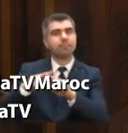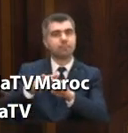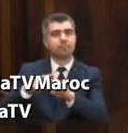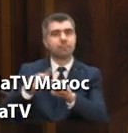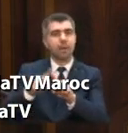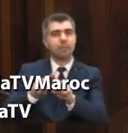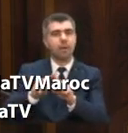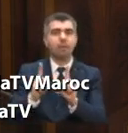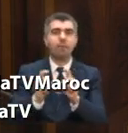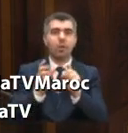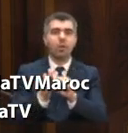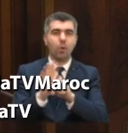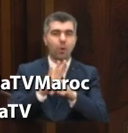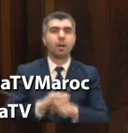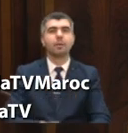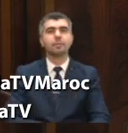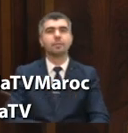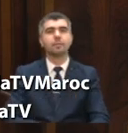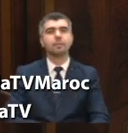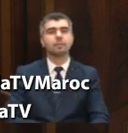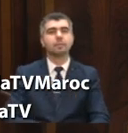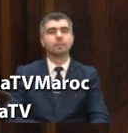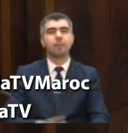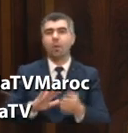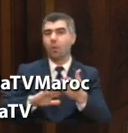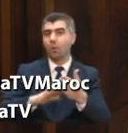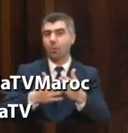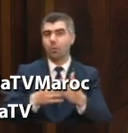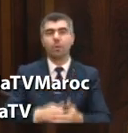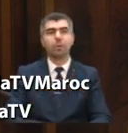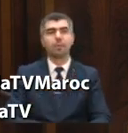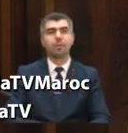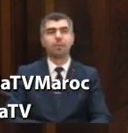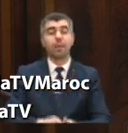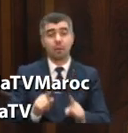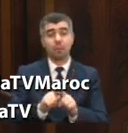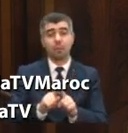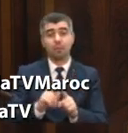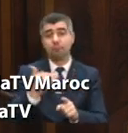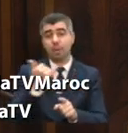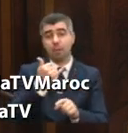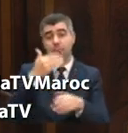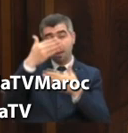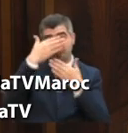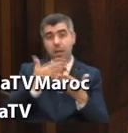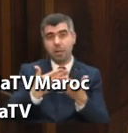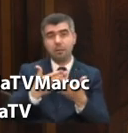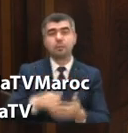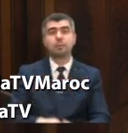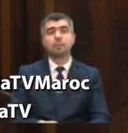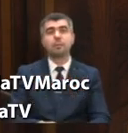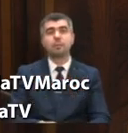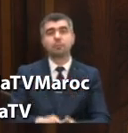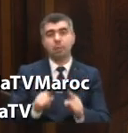الوباء هذا. وهذا كله اللي هذا كله يعني دفع ببلادنا باش تتحكم في